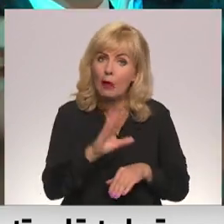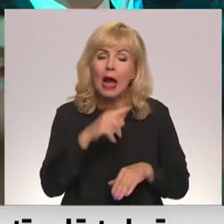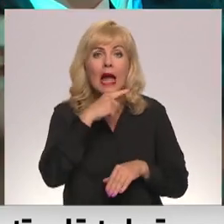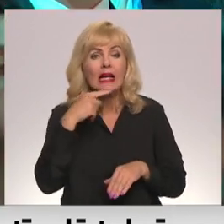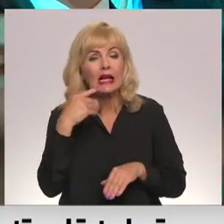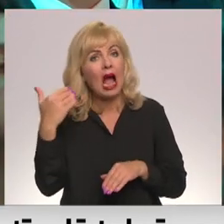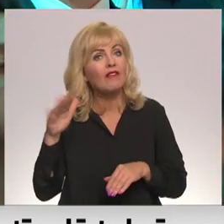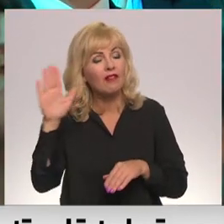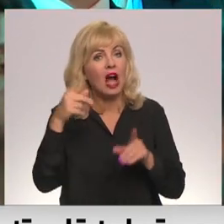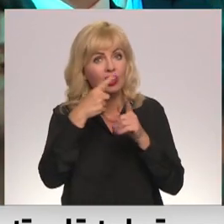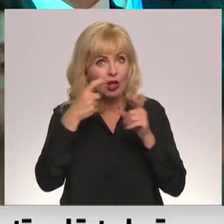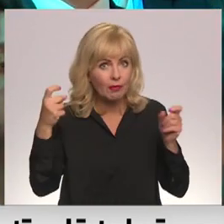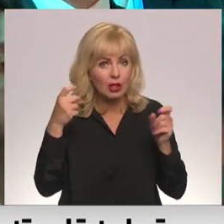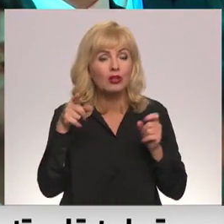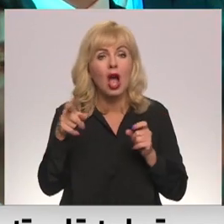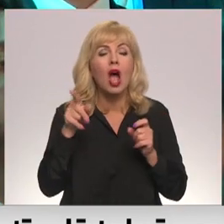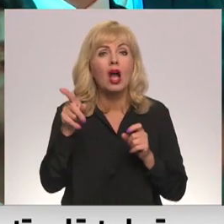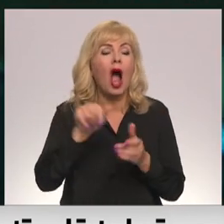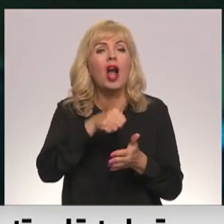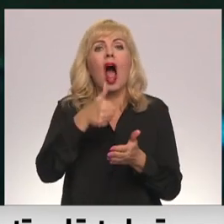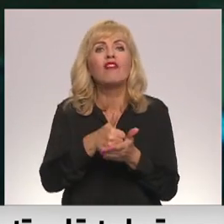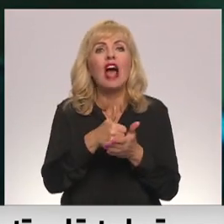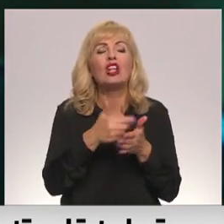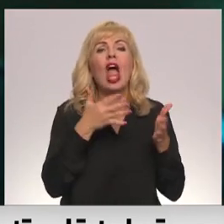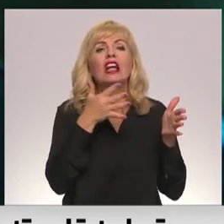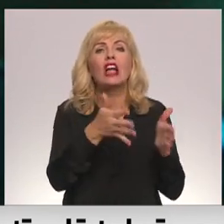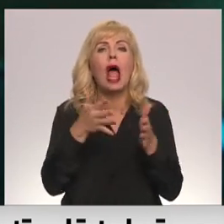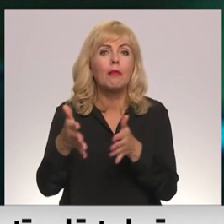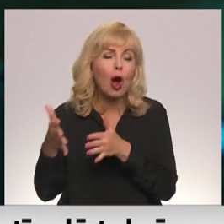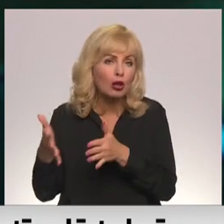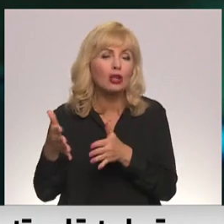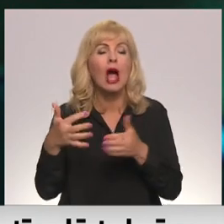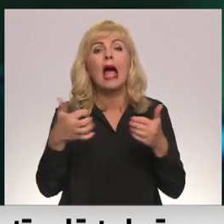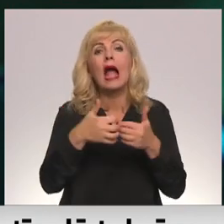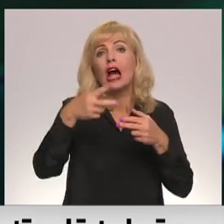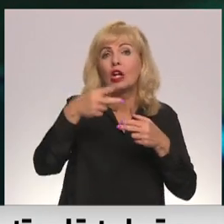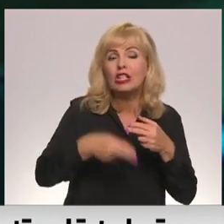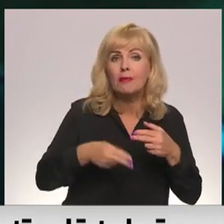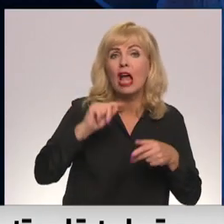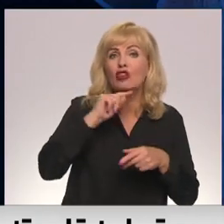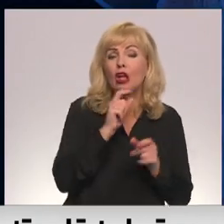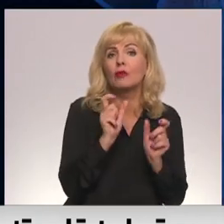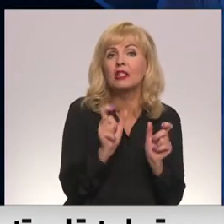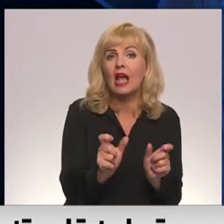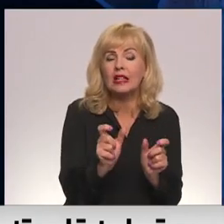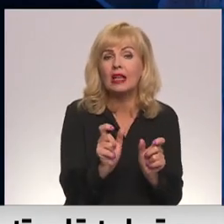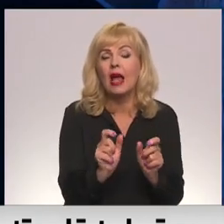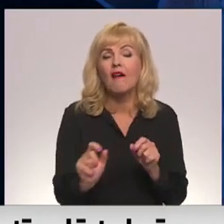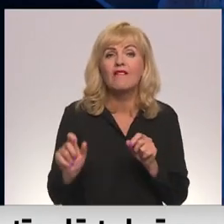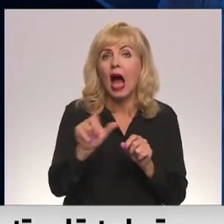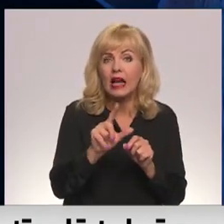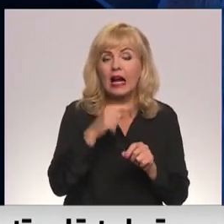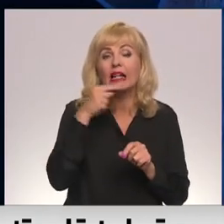mediji ir kara propagandas rupori, kas attiecas uz pašu kara izbeigšanu, ekonomisko sankciju pastiprināšana, lai